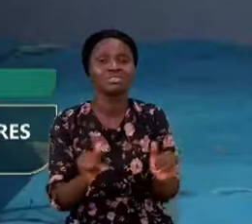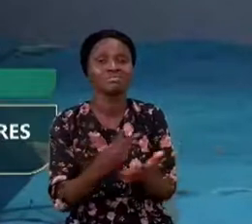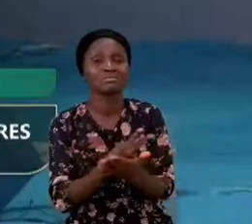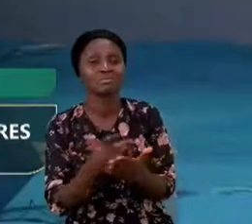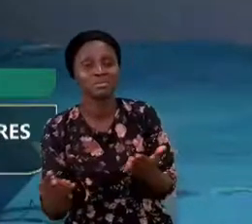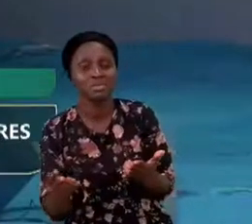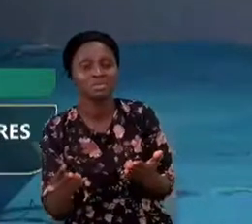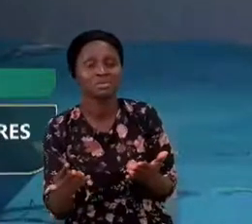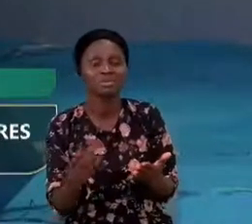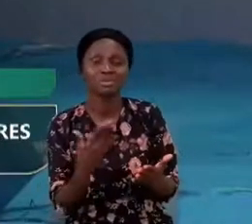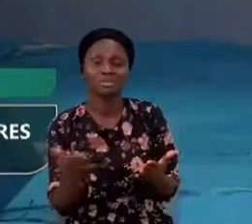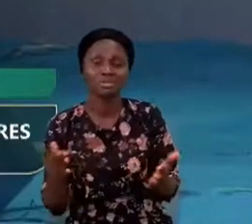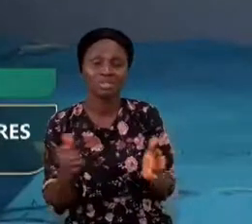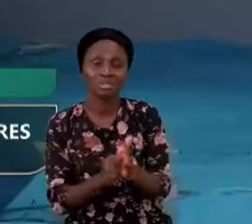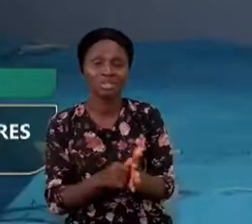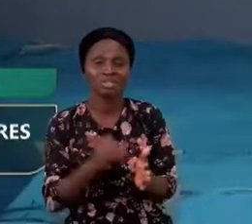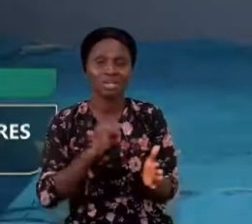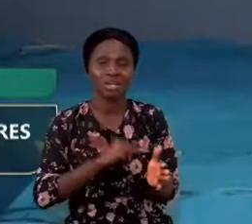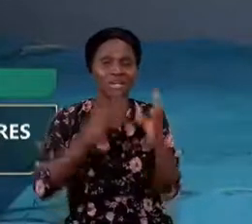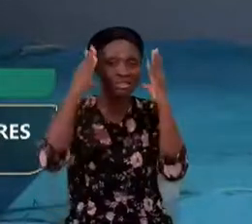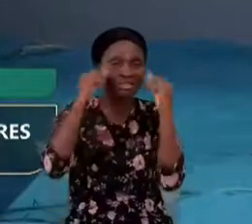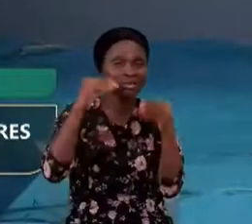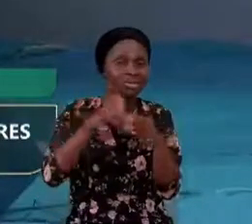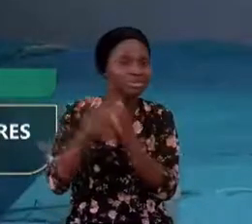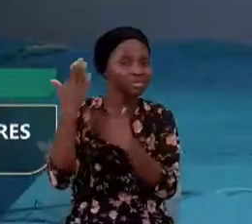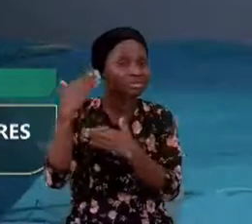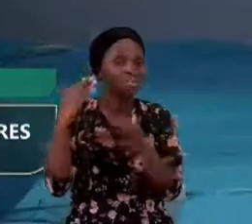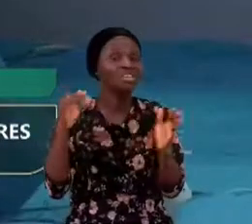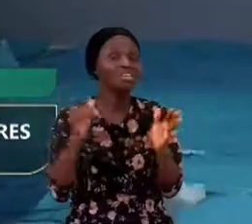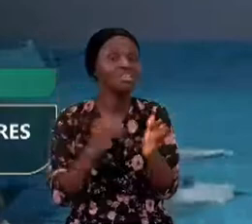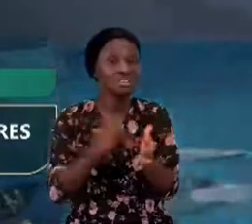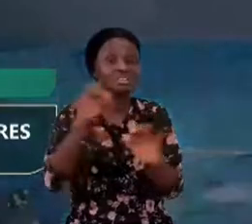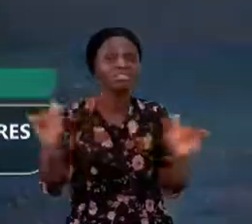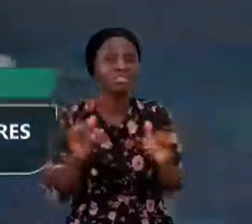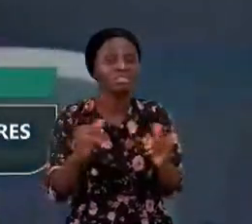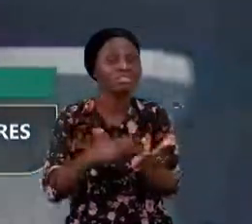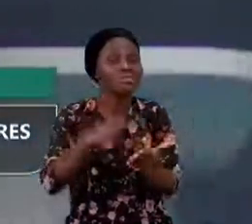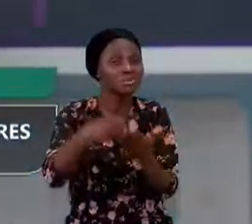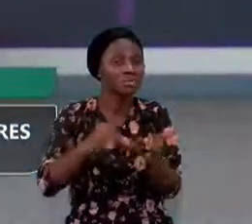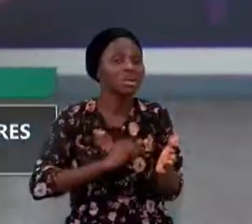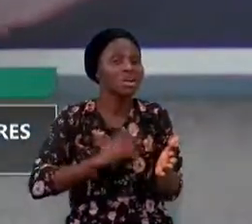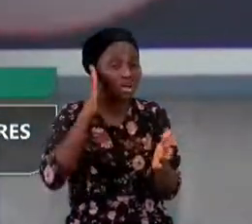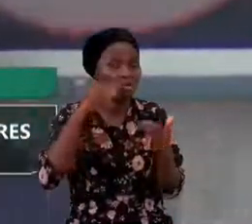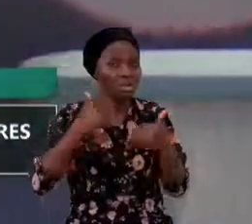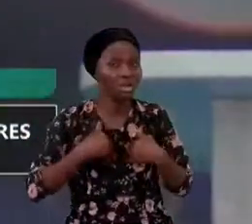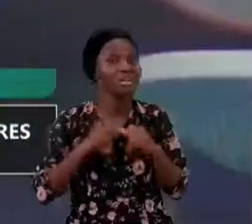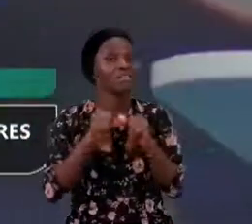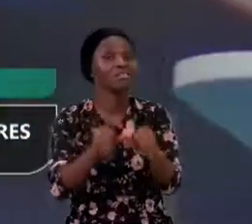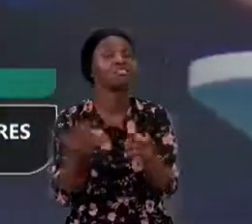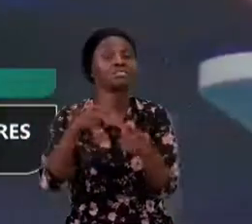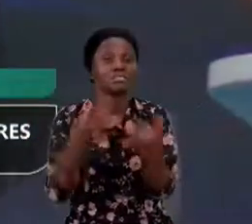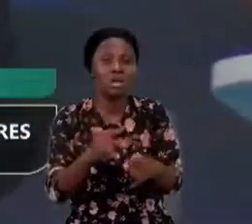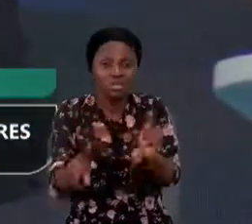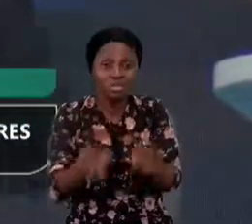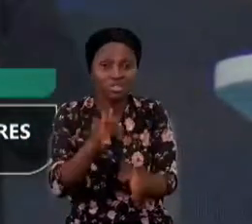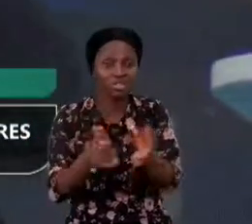je dis non, quelque chose d'amer, je confesse ça à Dieu et je corrige ça dans ma vie. Et ce que